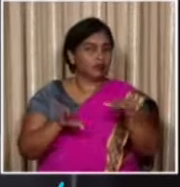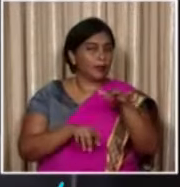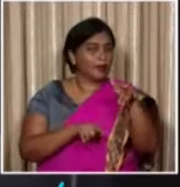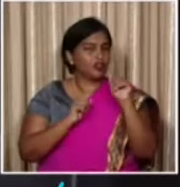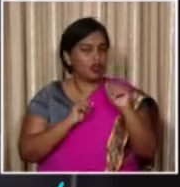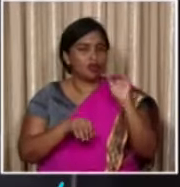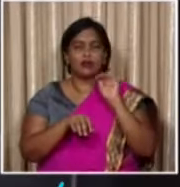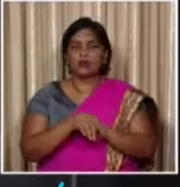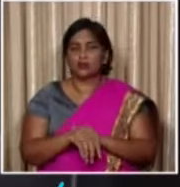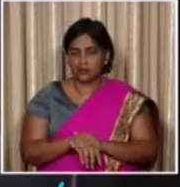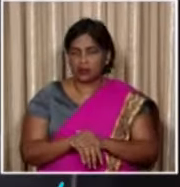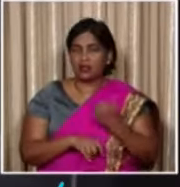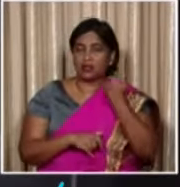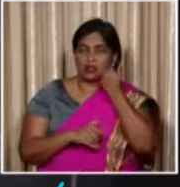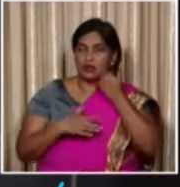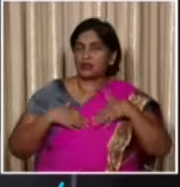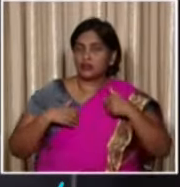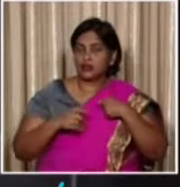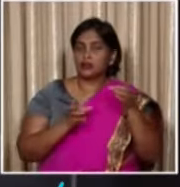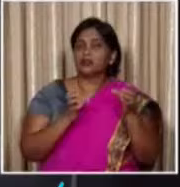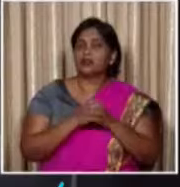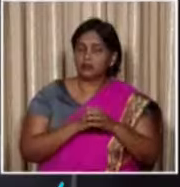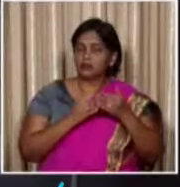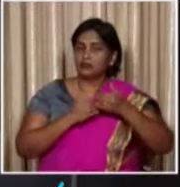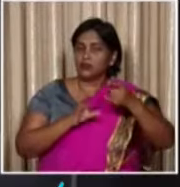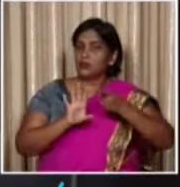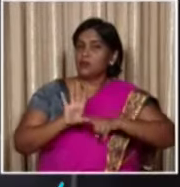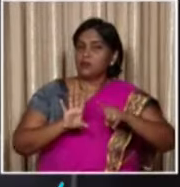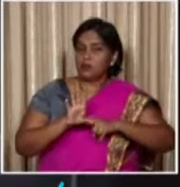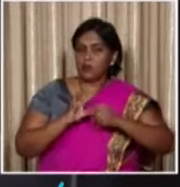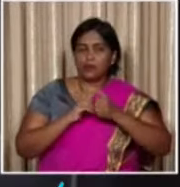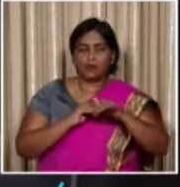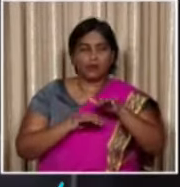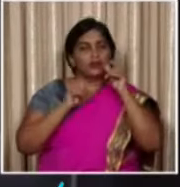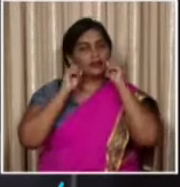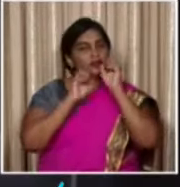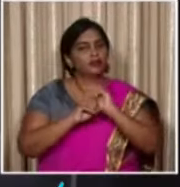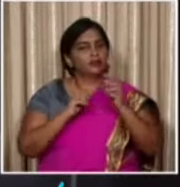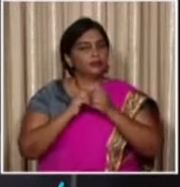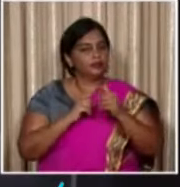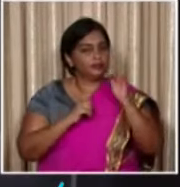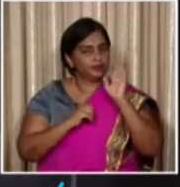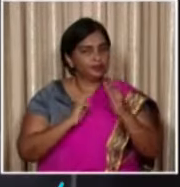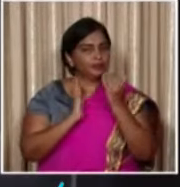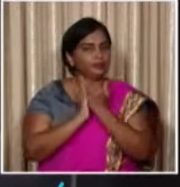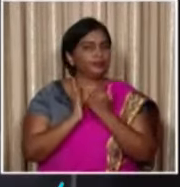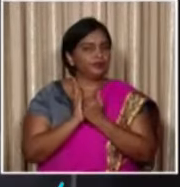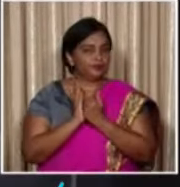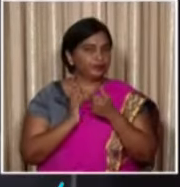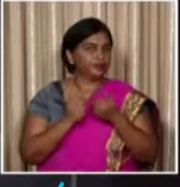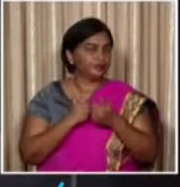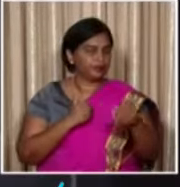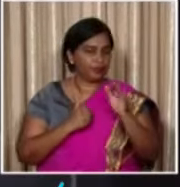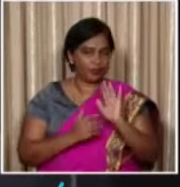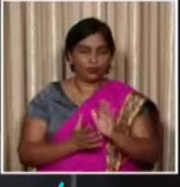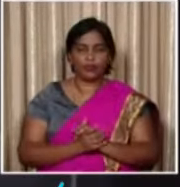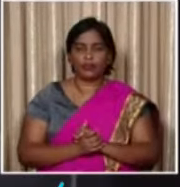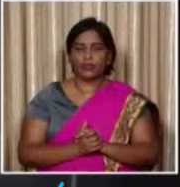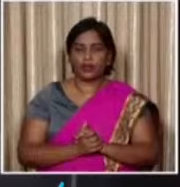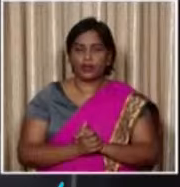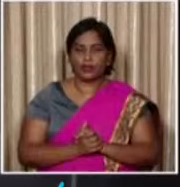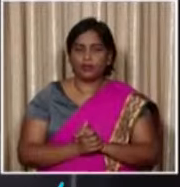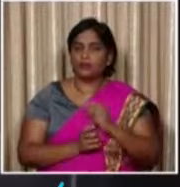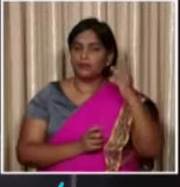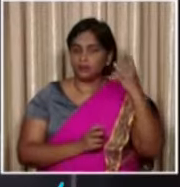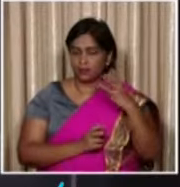ගැනීම සහ සෞඛ්‍ය කාර්ය මණ්ඩල සහ කලින් කාලට පුහුණු කිරීම වැඩසටහන ප්‍රජාව දැනුවත් කිරීම වැඩසටහන් පැවැත්වීම ඇතුළු වැඩසටහන් වර්තමානයේ ක්‍රියාත්මක කෙරේ